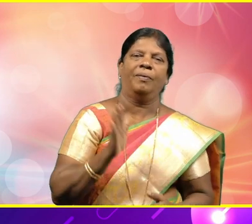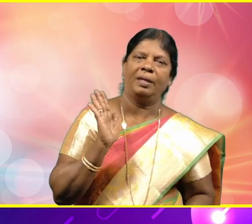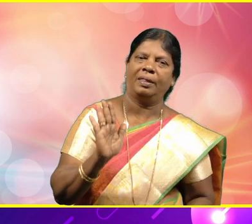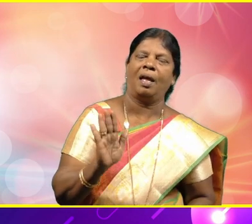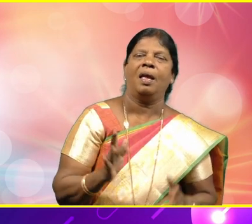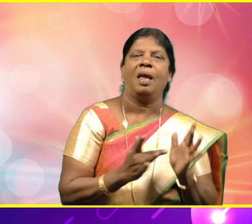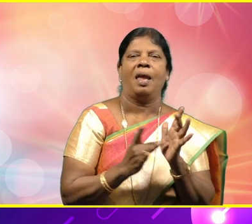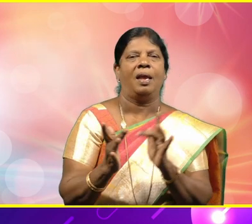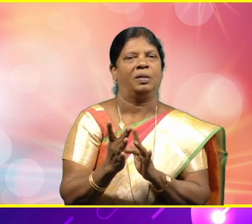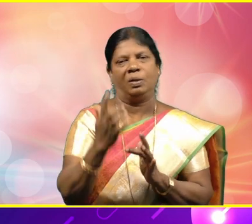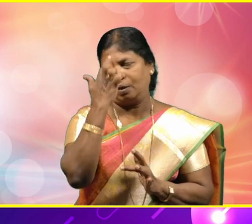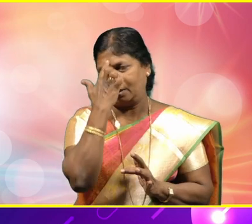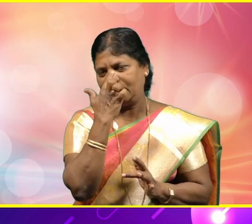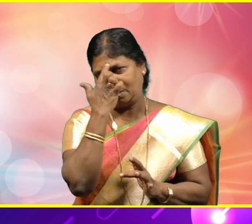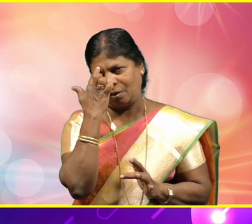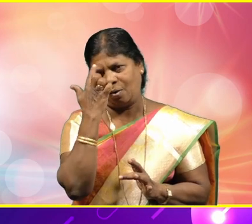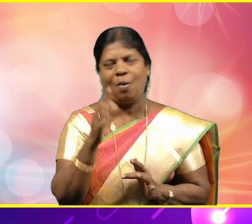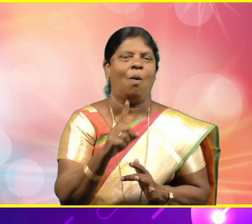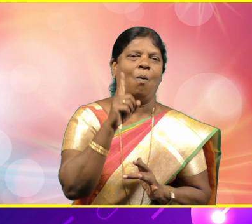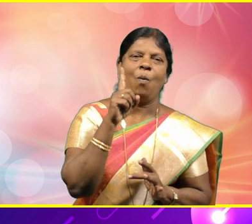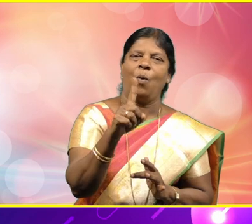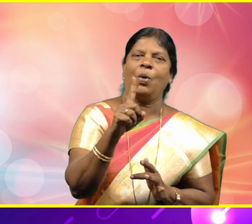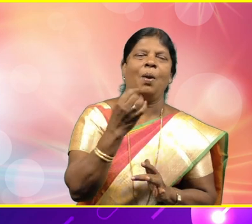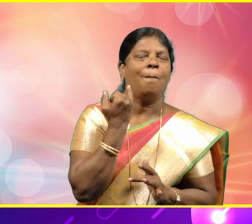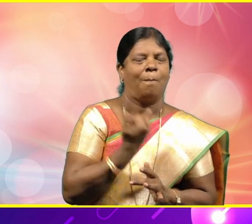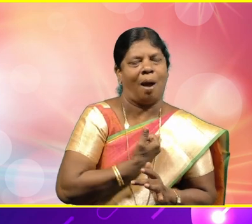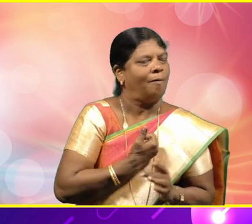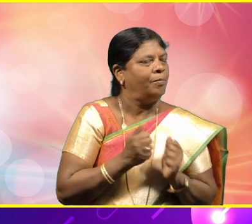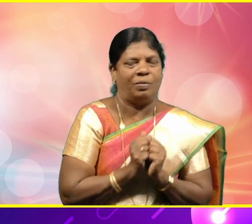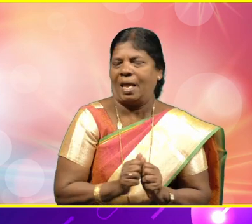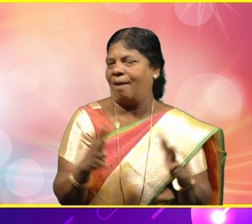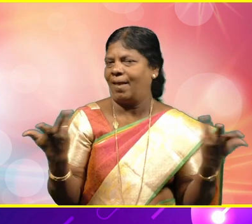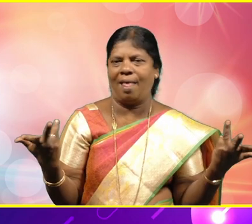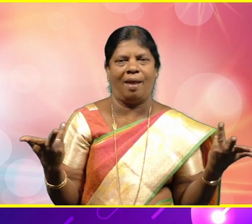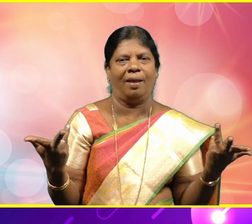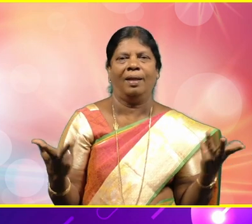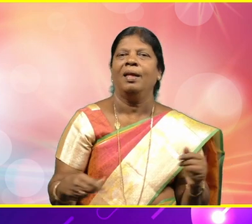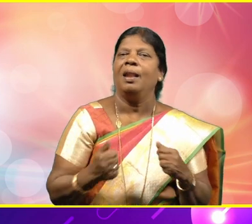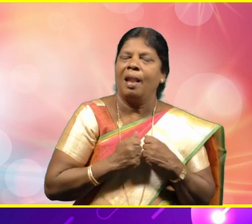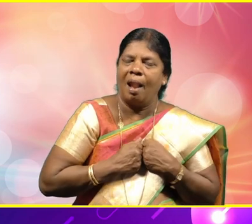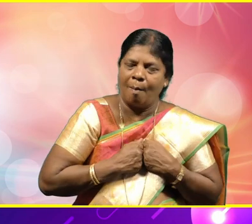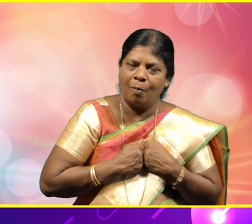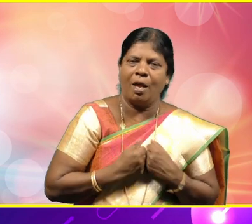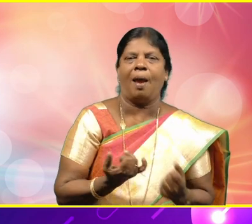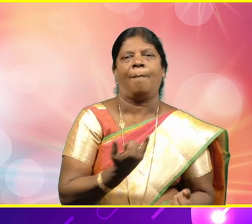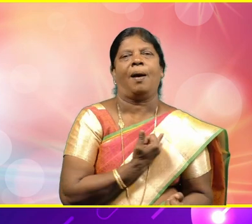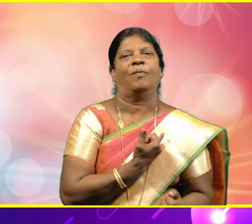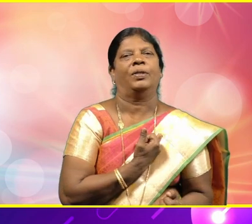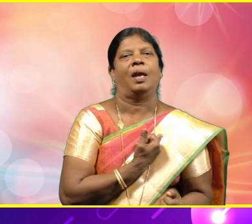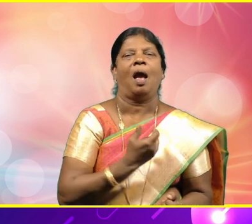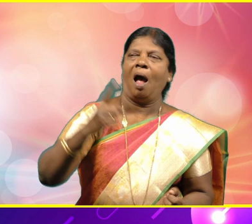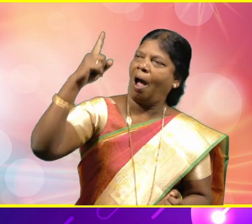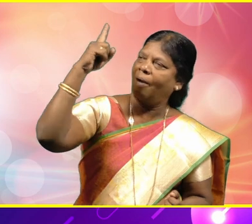அன்பு கொண்ட ஆண்டவராகிய இயேசு கிறிஸ்து ஒரு பாவமும் செய்யவில்லை.